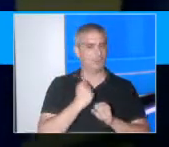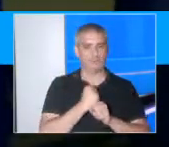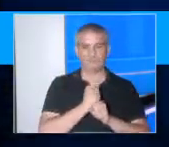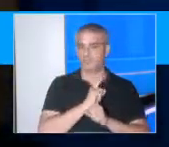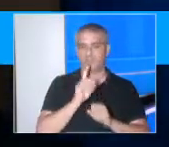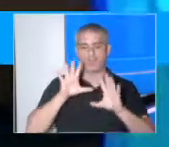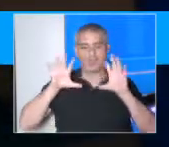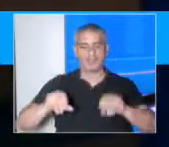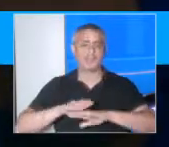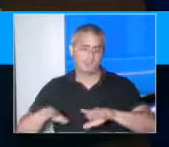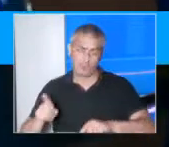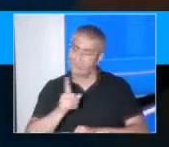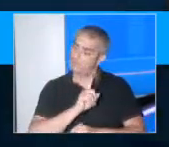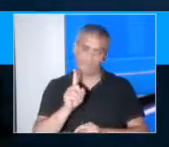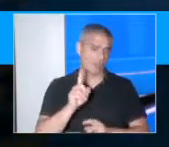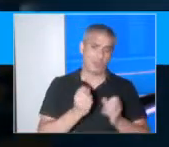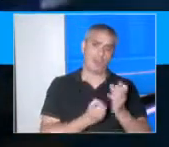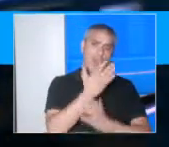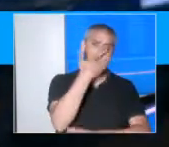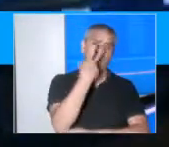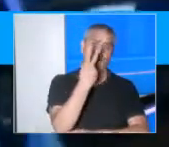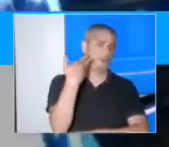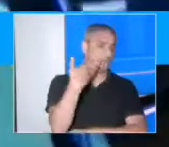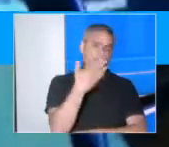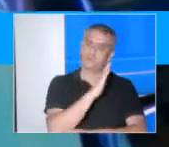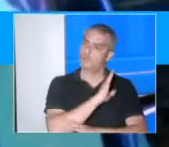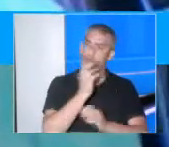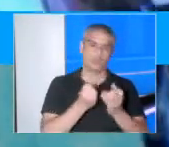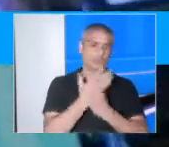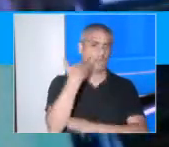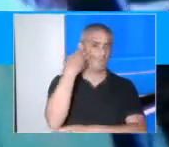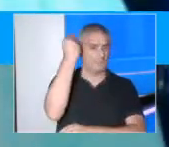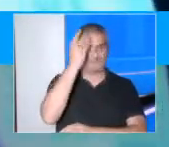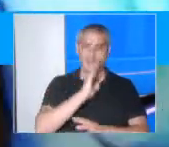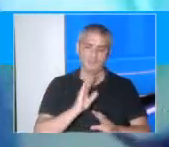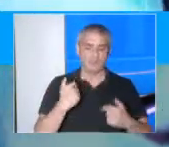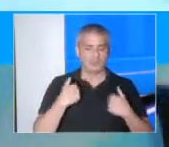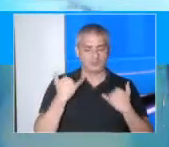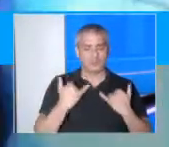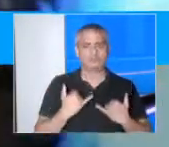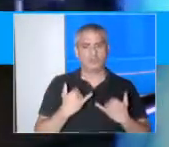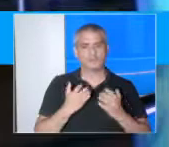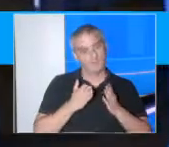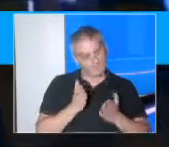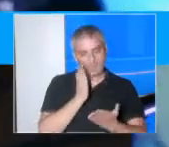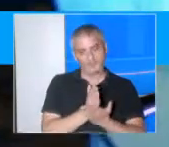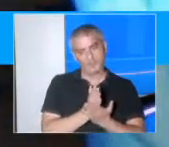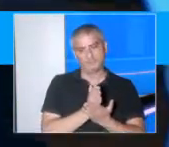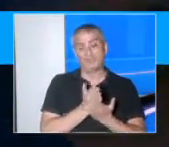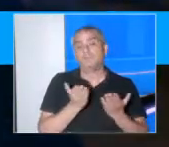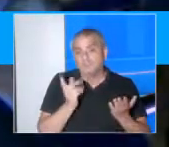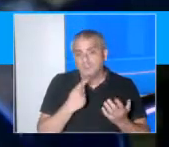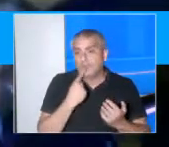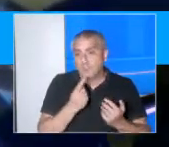לא להחיל ריבונות, ומצד שני גם לא להקים שתי מדינות, לא תוקם מדינה פלסטינית, אנחנו עכשיו הולכים בדרך האמצע. יש